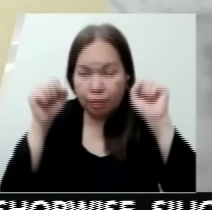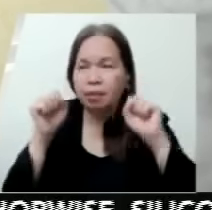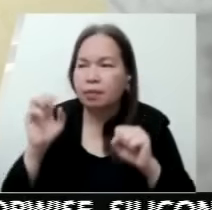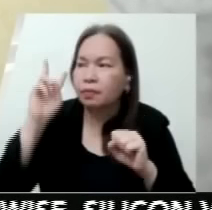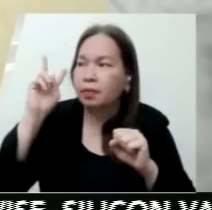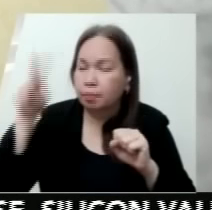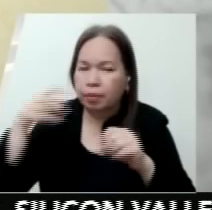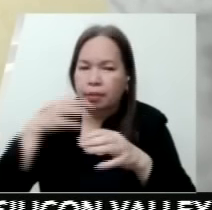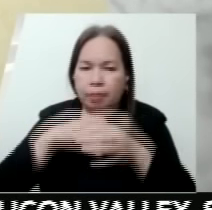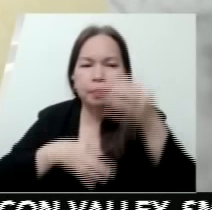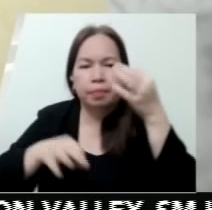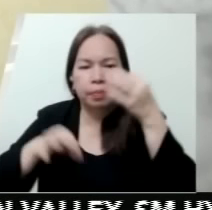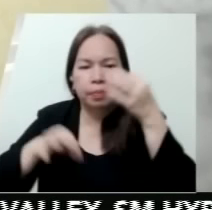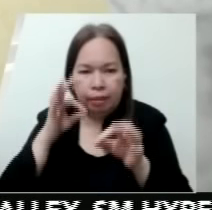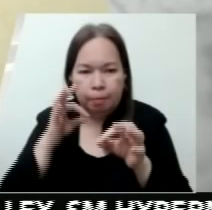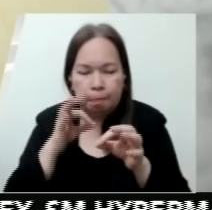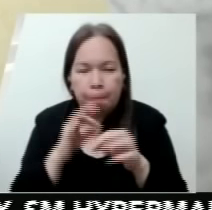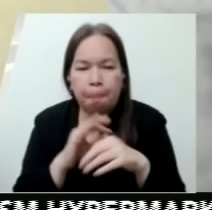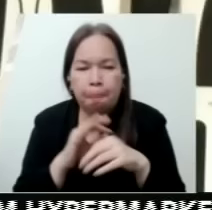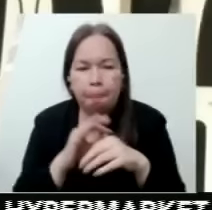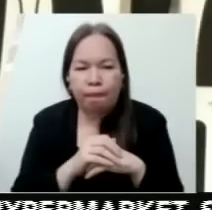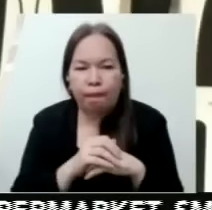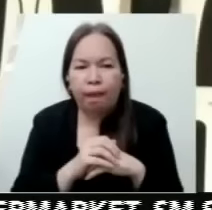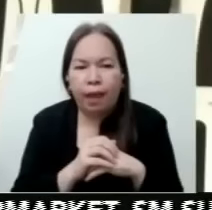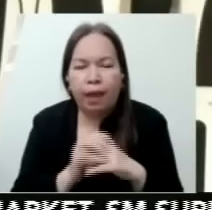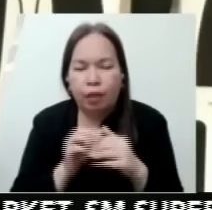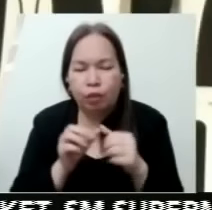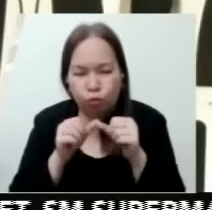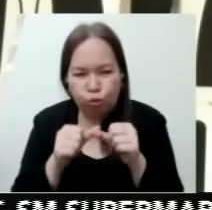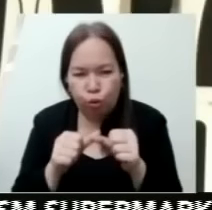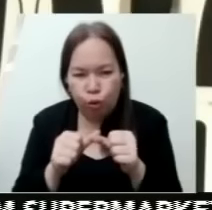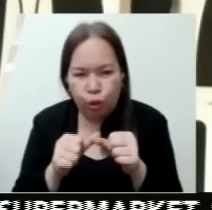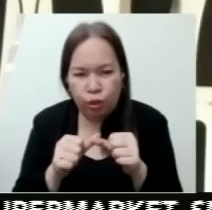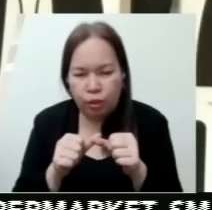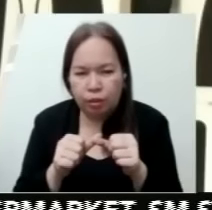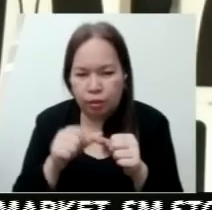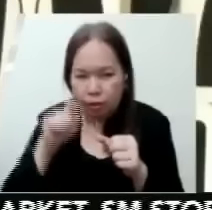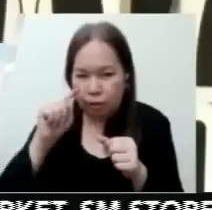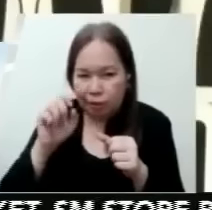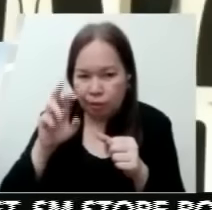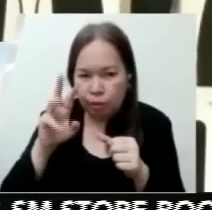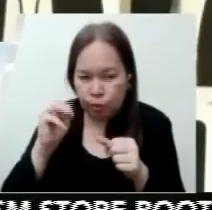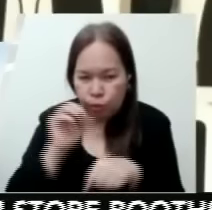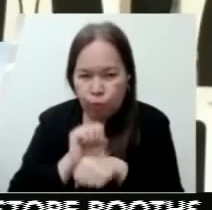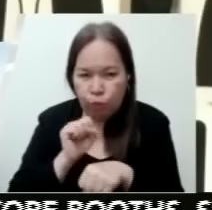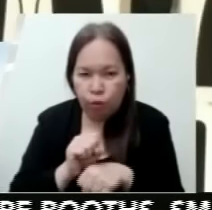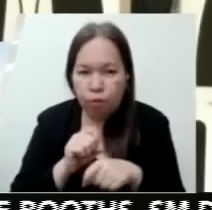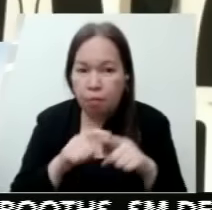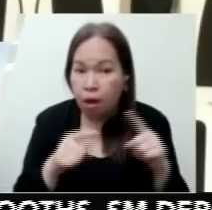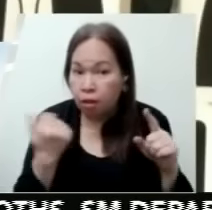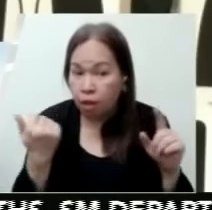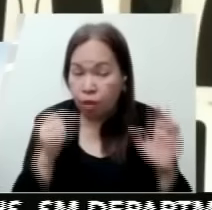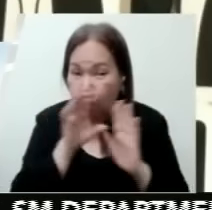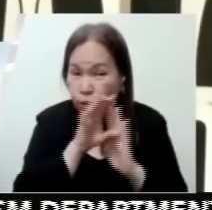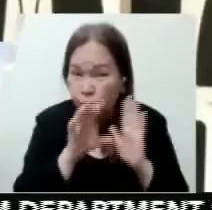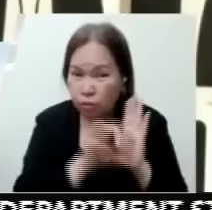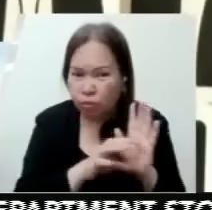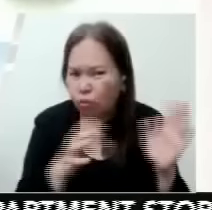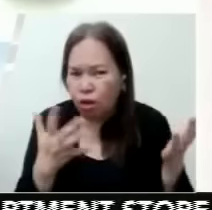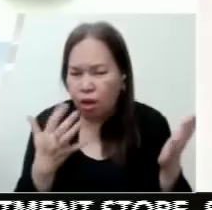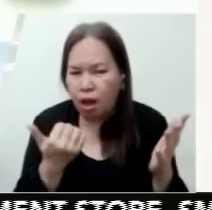pangulo at magsisilbi sa nalalabing termino. Bukod dito, wala nang ibang nakasaad sa saligang batas na responsibilidad ng